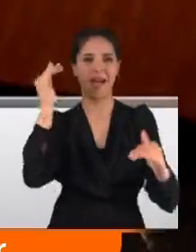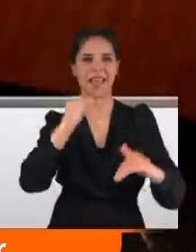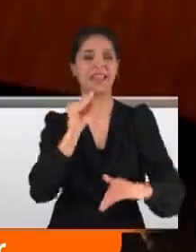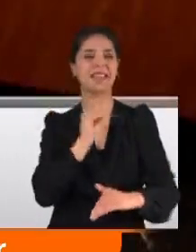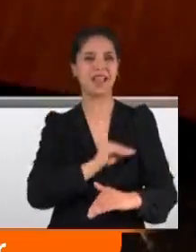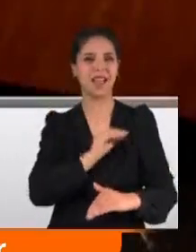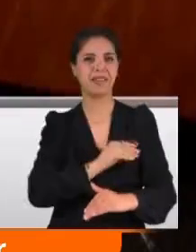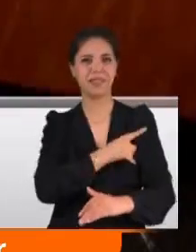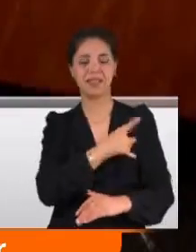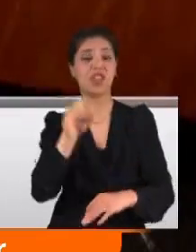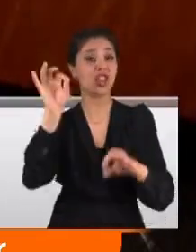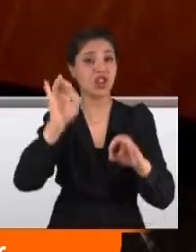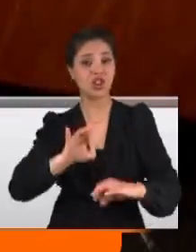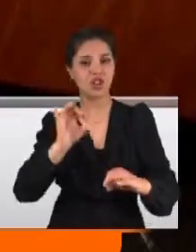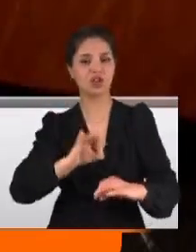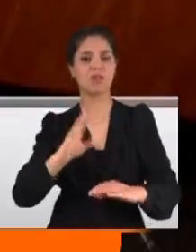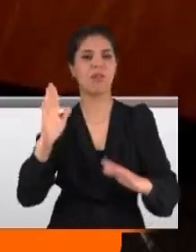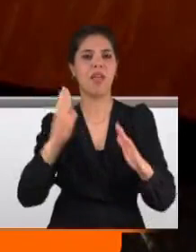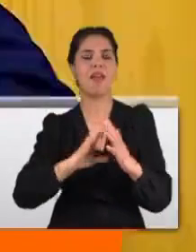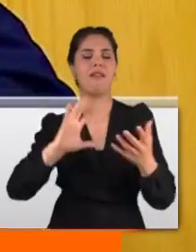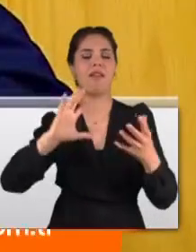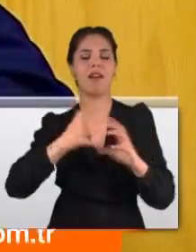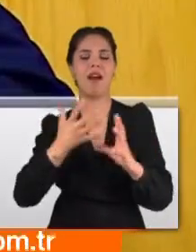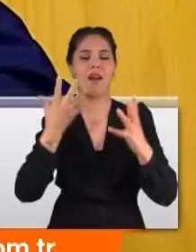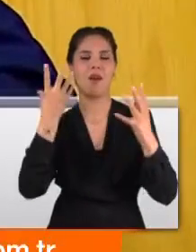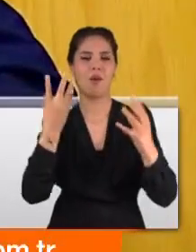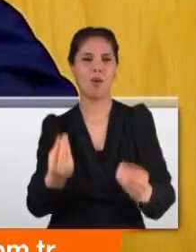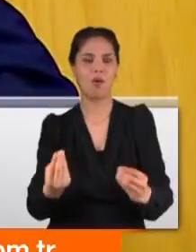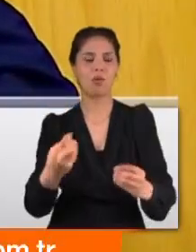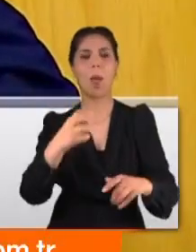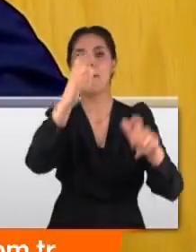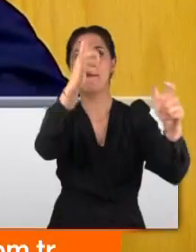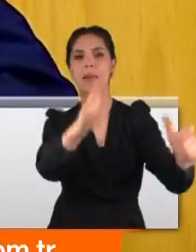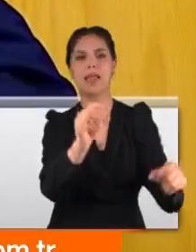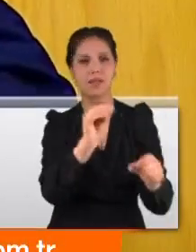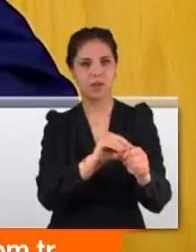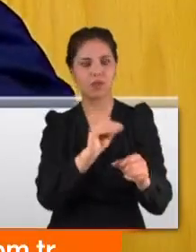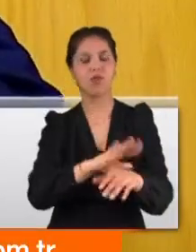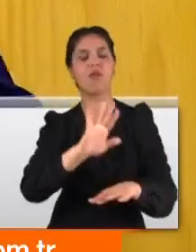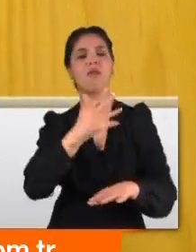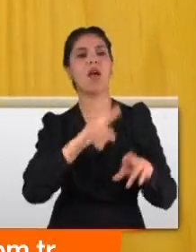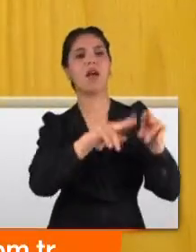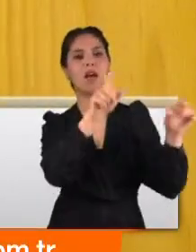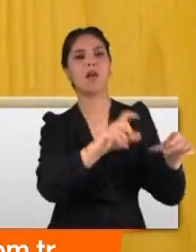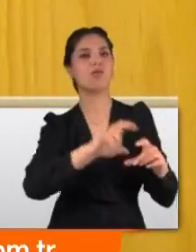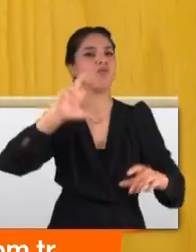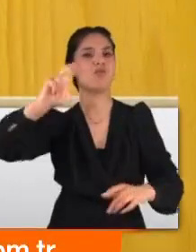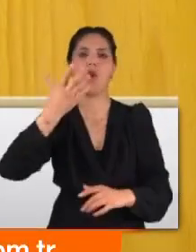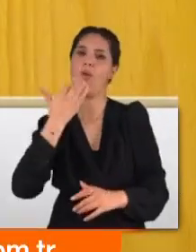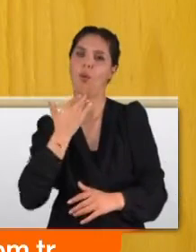diyenlerin şimdi damı karla kaplanmış, ne Pensilvanya'da ne Kandil'de güneş